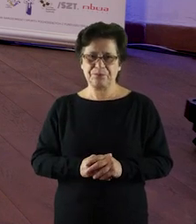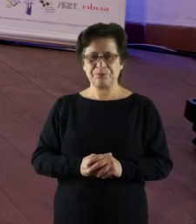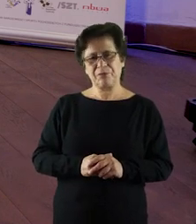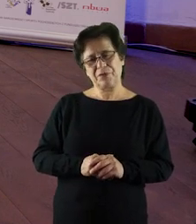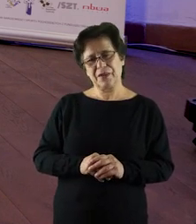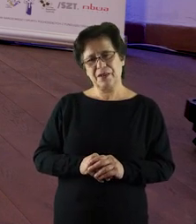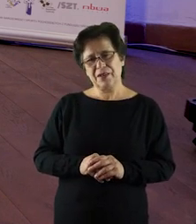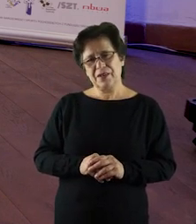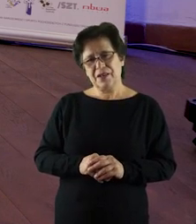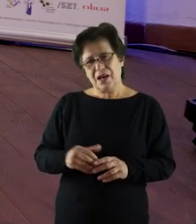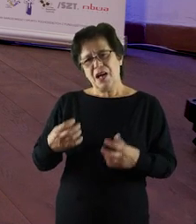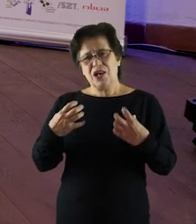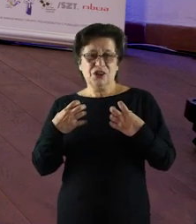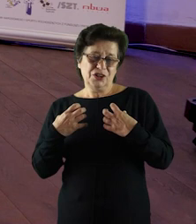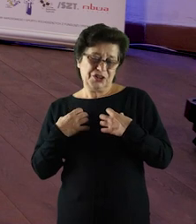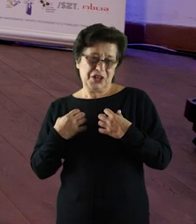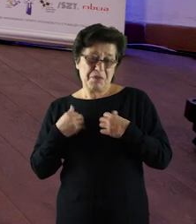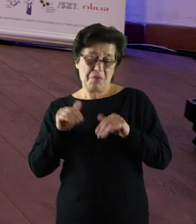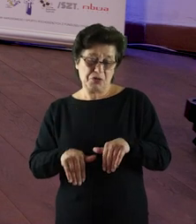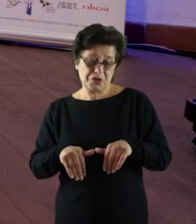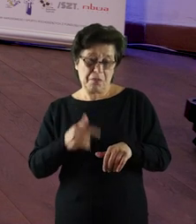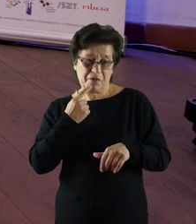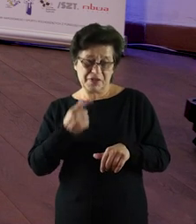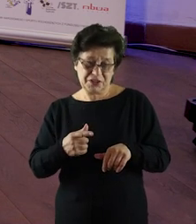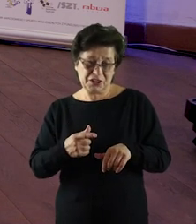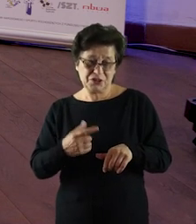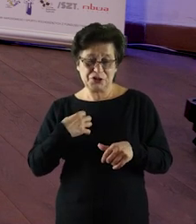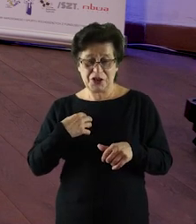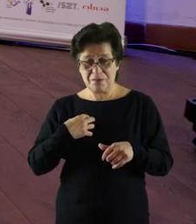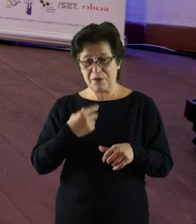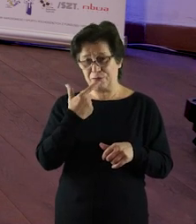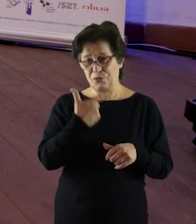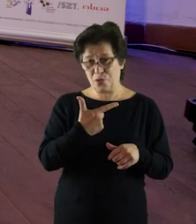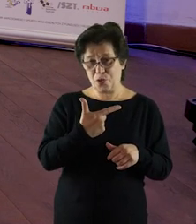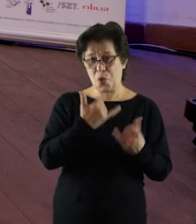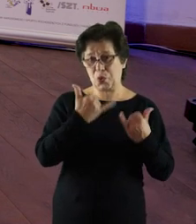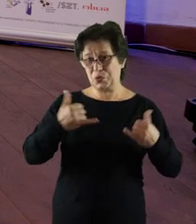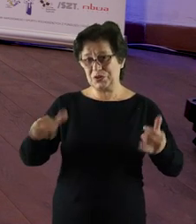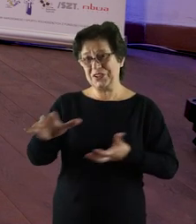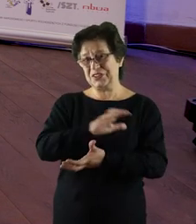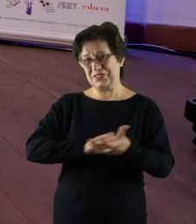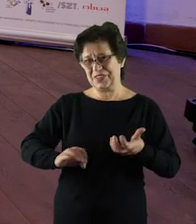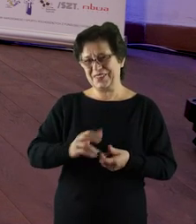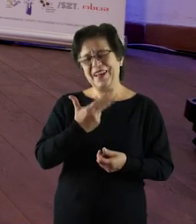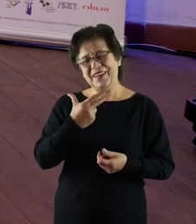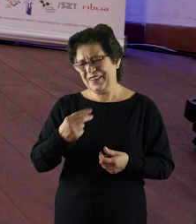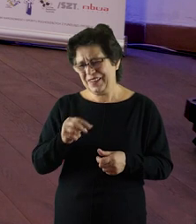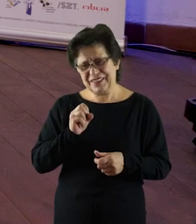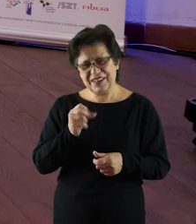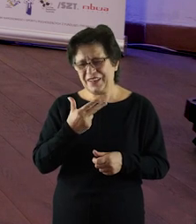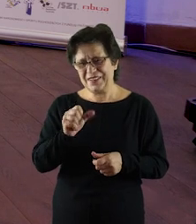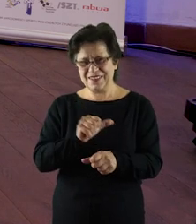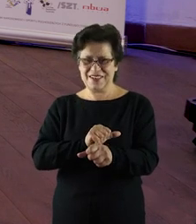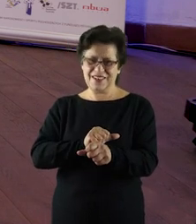można by powiedzieć, że żyjemy w dwóch różnych światach, ale wcale tak nie jest. A wiecie dlaczego? Bo telefon